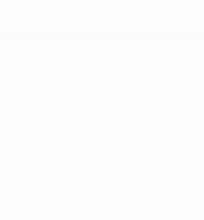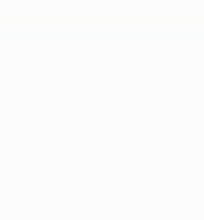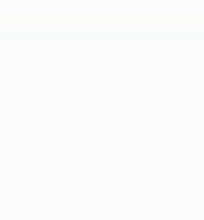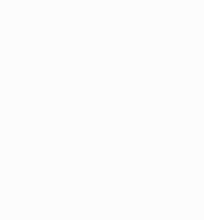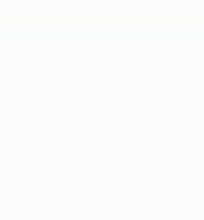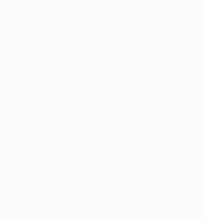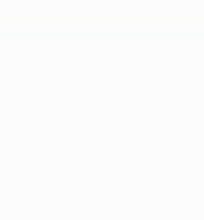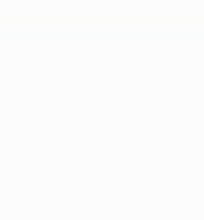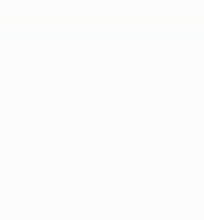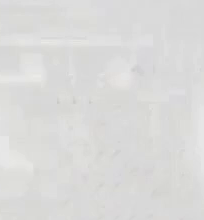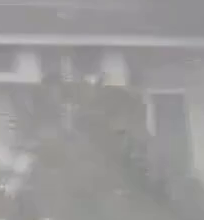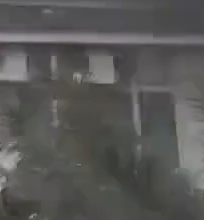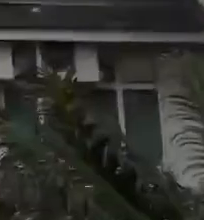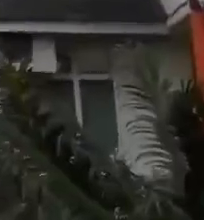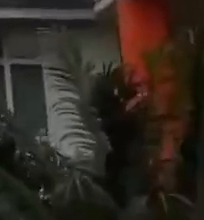KPM.